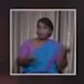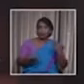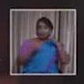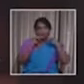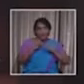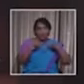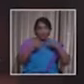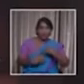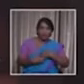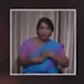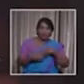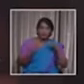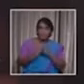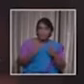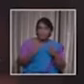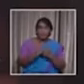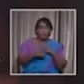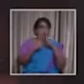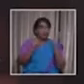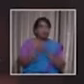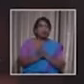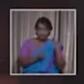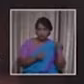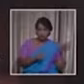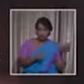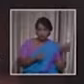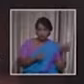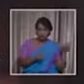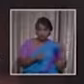වෙන්නේ පීඩණයට අසහනයට ලක් වෙන්නේ 120 134 නෙවෙයි